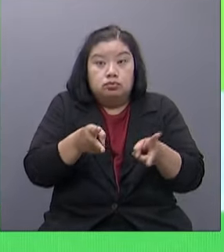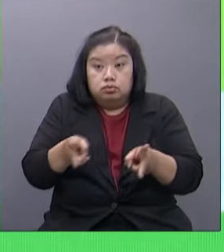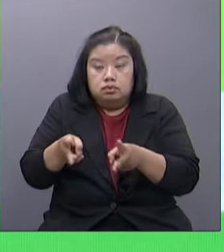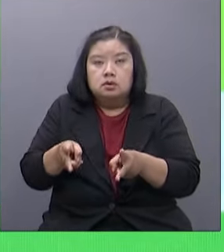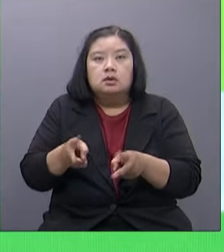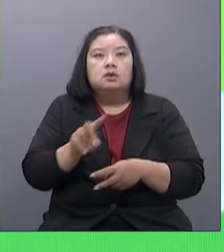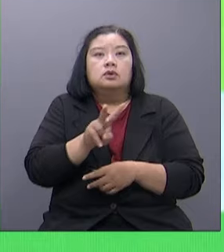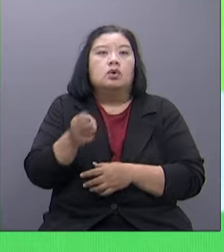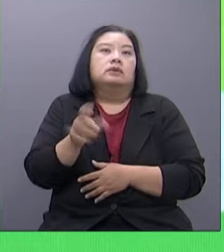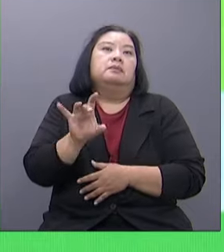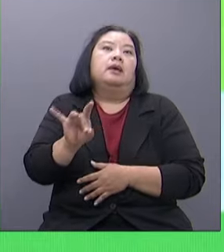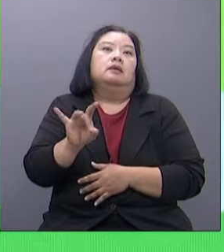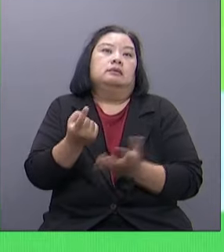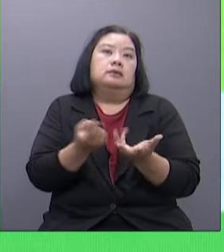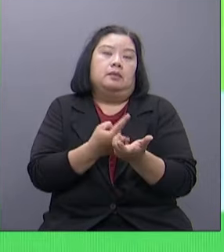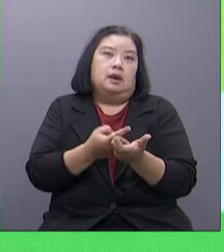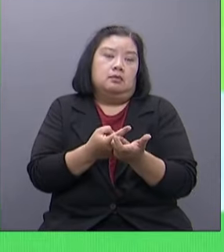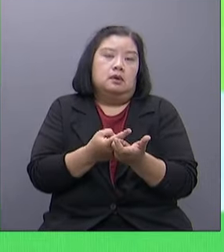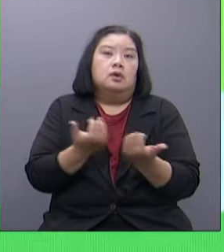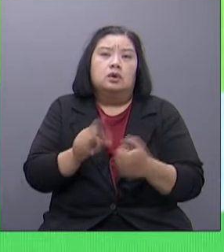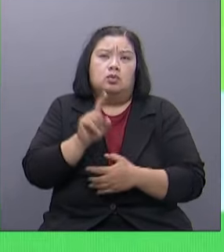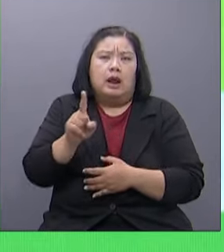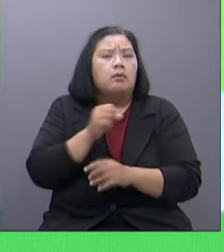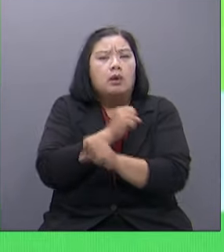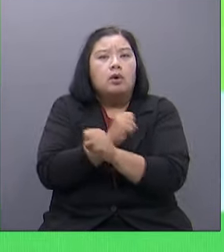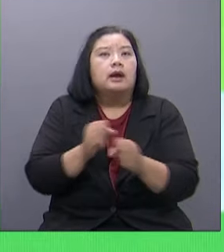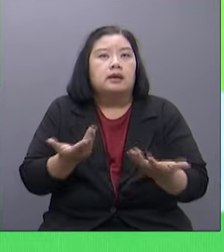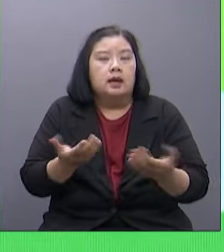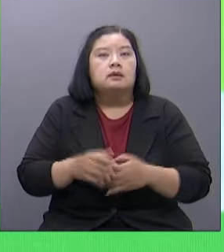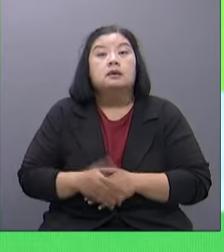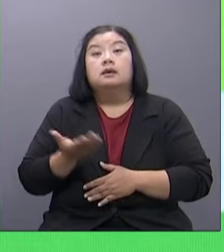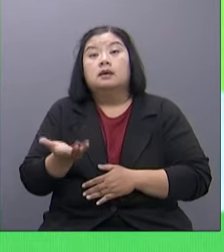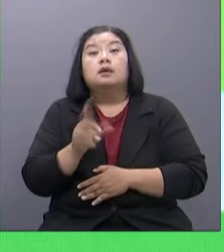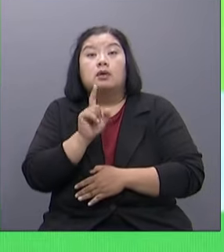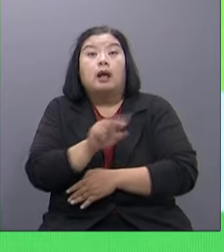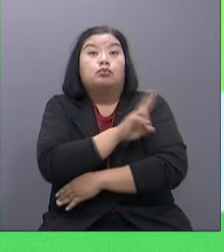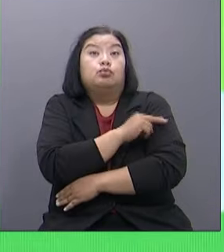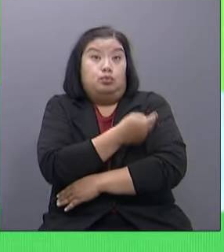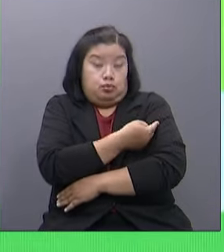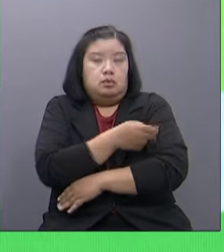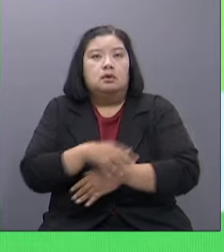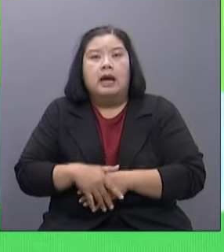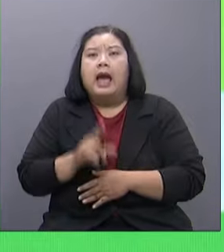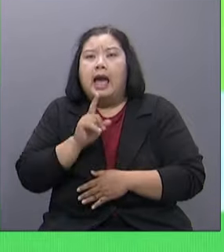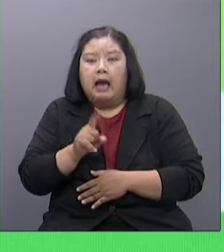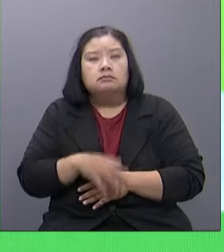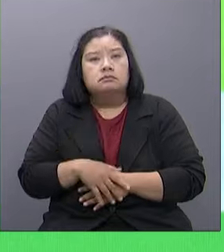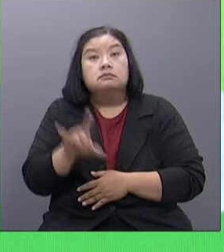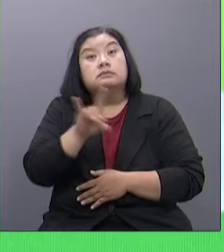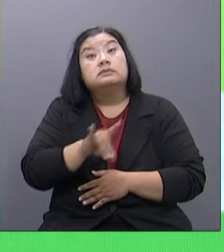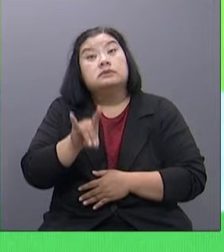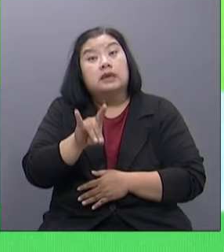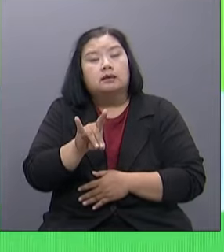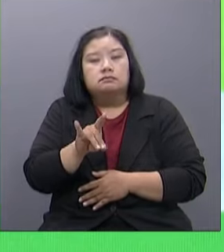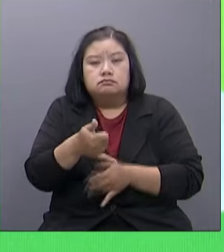เสนอในการป้องกันสู่อนาคตยังไงบ้างมาที่คุณหมอบ้างนะคะคุณหมอคะถ้าพูดถึงเรื่องของสวัสดิภาพสัตว์หลังเหตุการณ์ไฟ